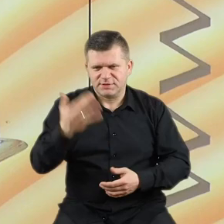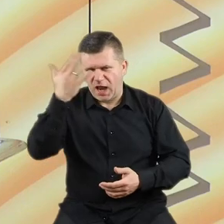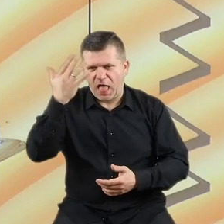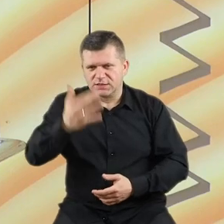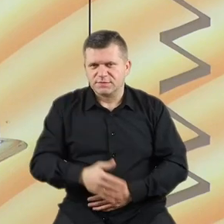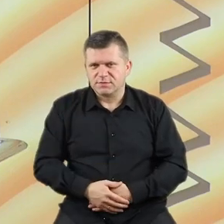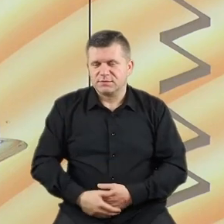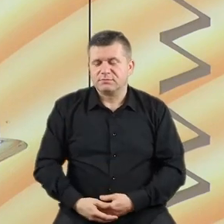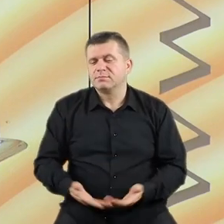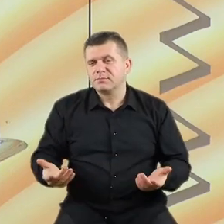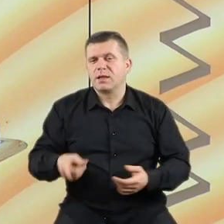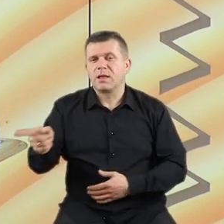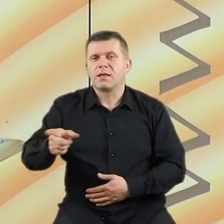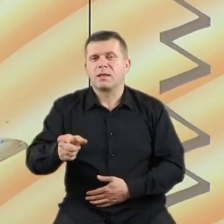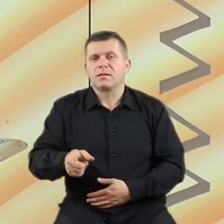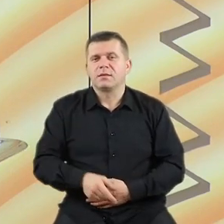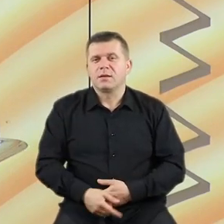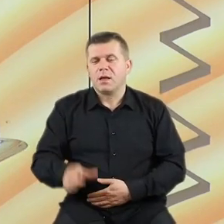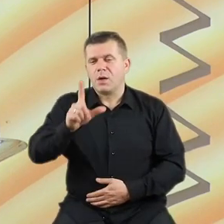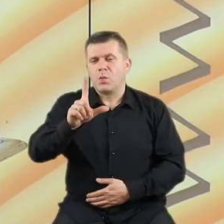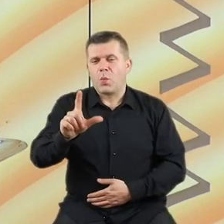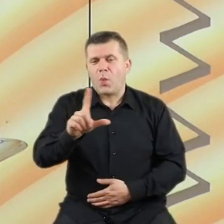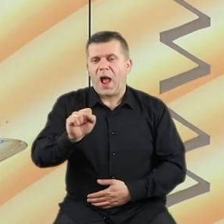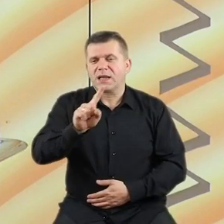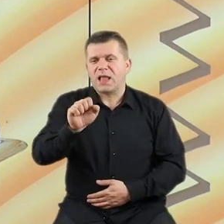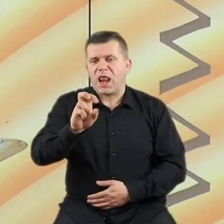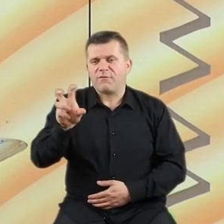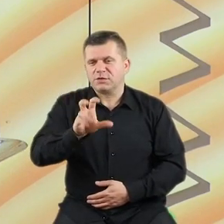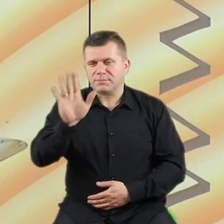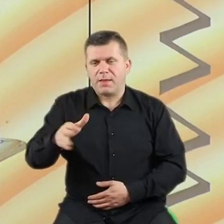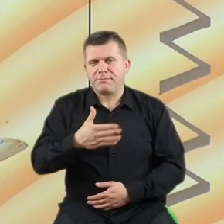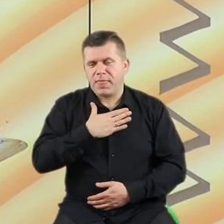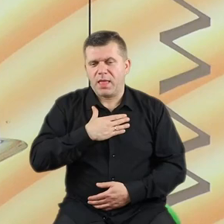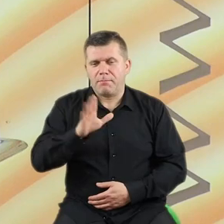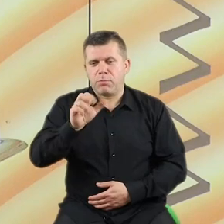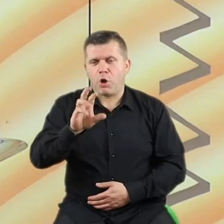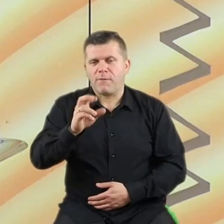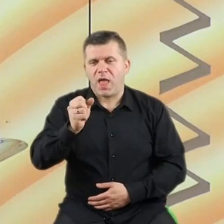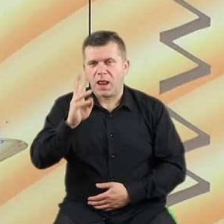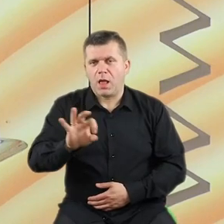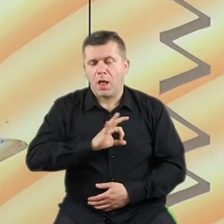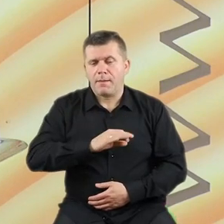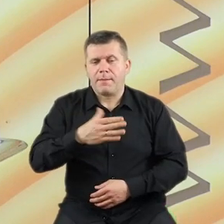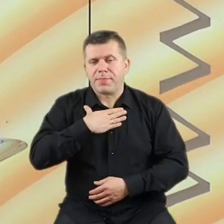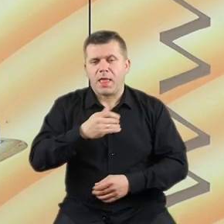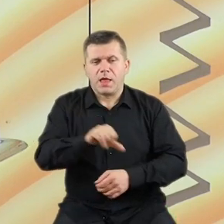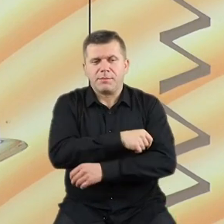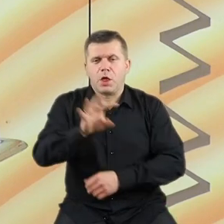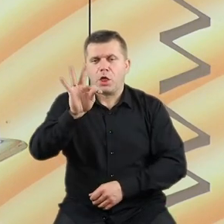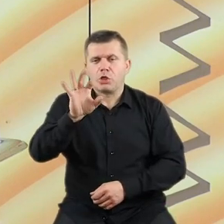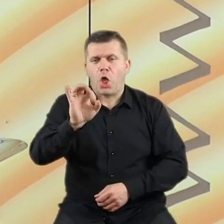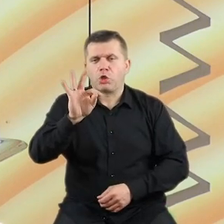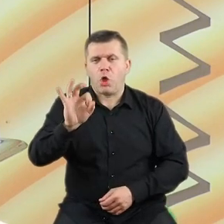faktycznie, że Łazarewicze mają... Ewka jest żoną Czarka Łazarewicza, mają psa o imieniu Browarek, a ja mam pieska o imieniu Toto i mój jest